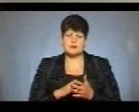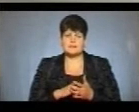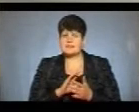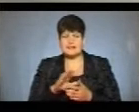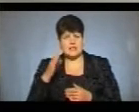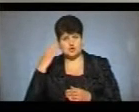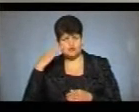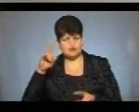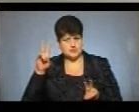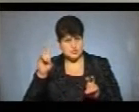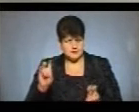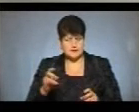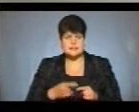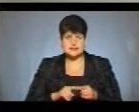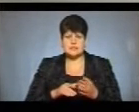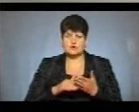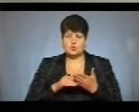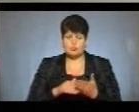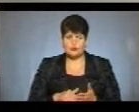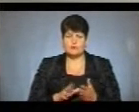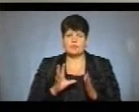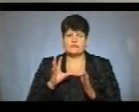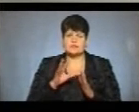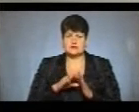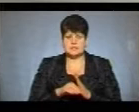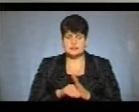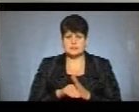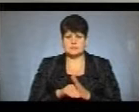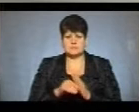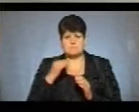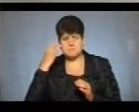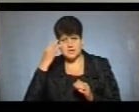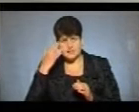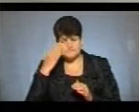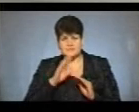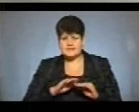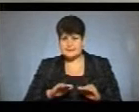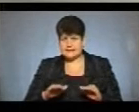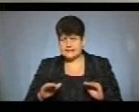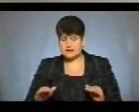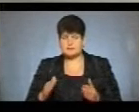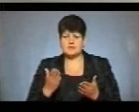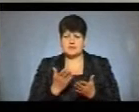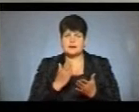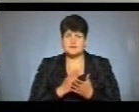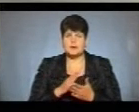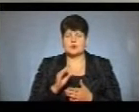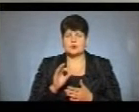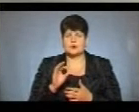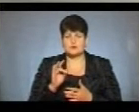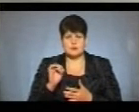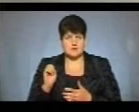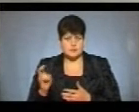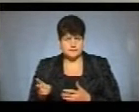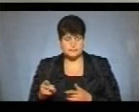чужі» рубрика – це допомога по втіленню мрій, зокрема, ну, в першу чергу, це, звичайно, діткам, які мають хворобу онкології,